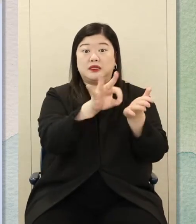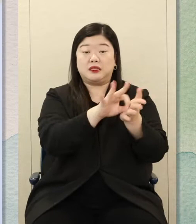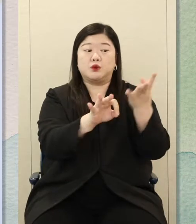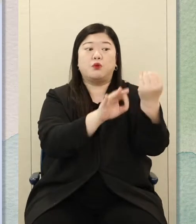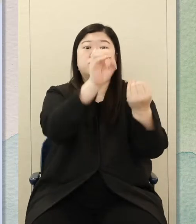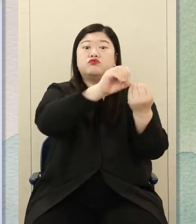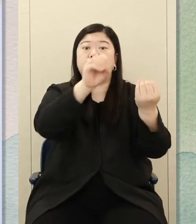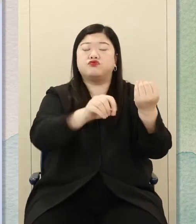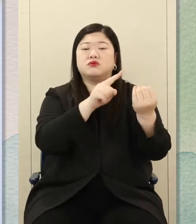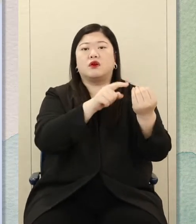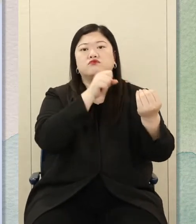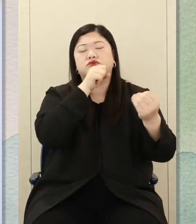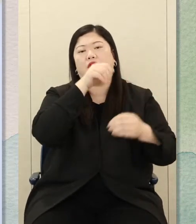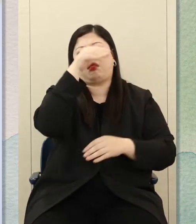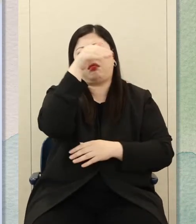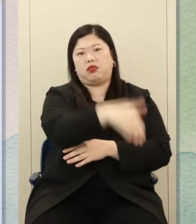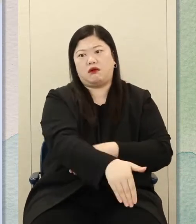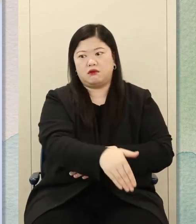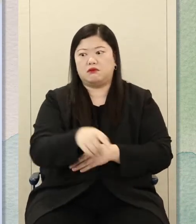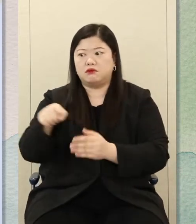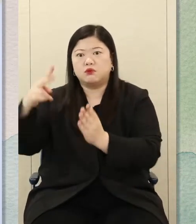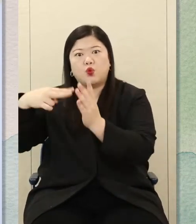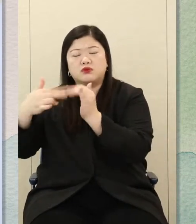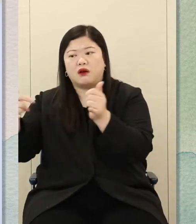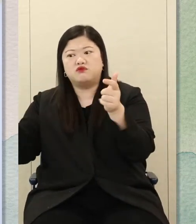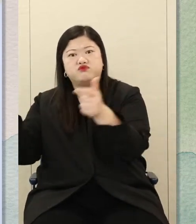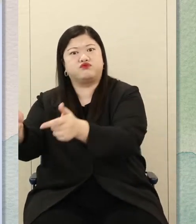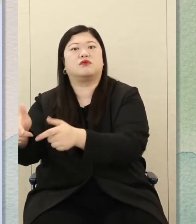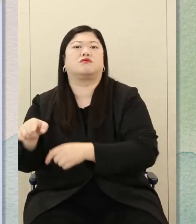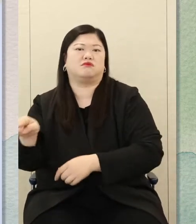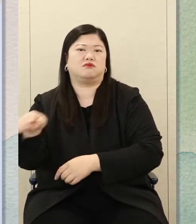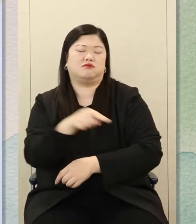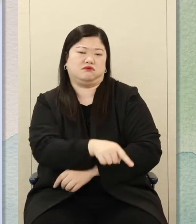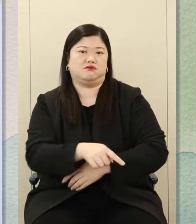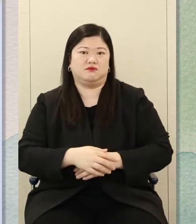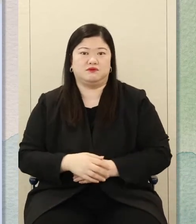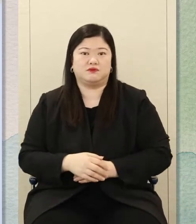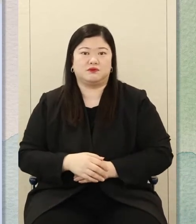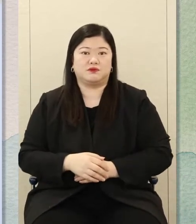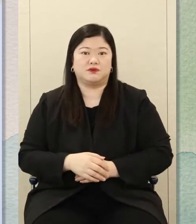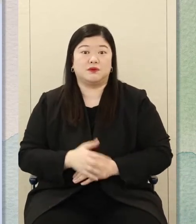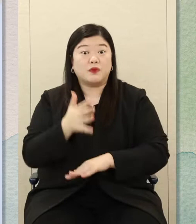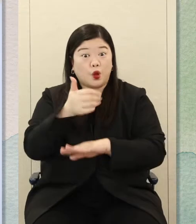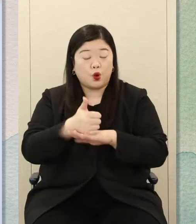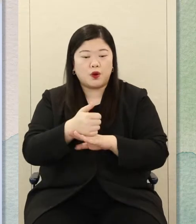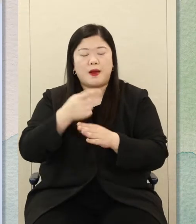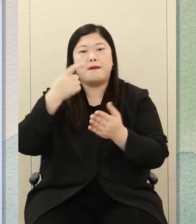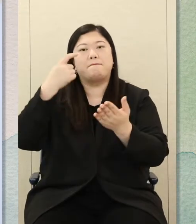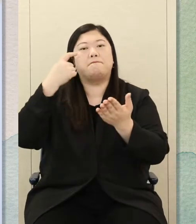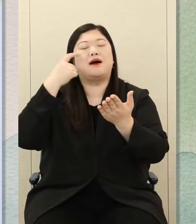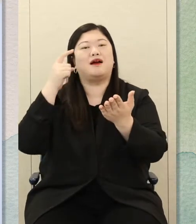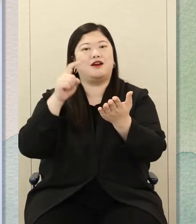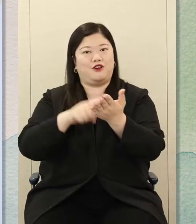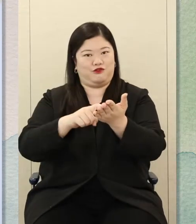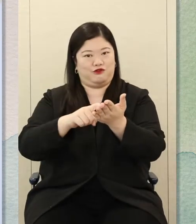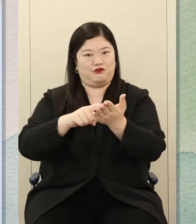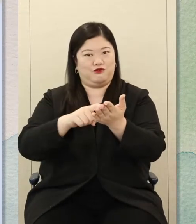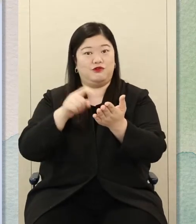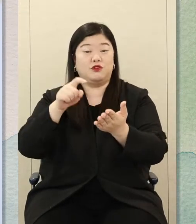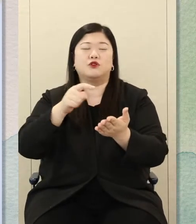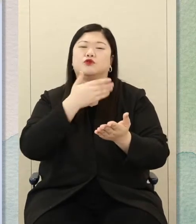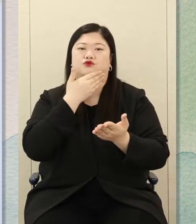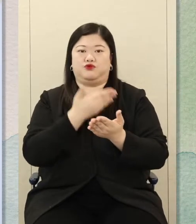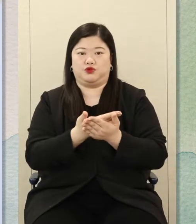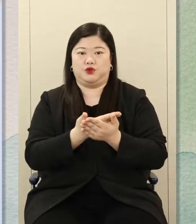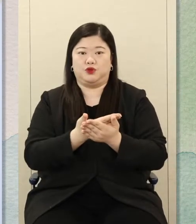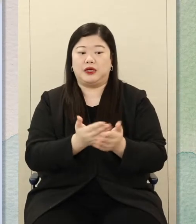떨어지게 되는 거죠. 결국 문제가 되는 게 발견이라고 하는 문제를 결국 해결하는 것이 출판의 제일